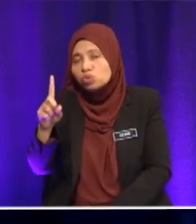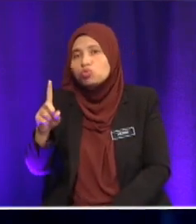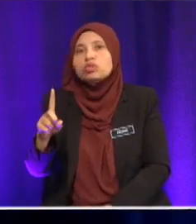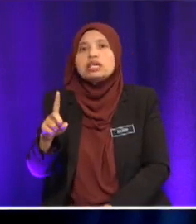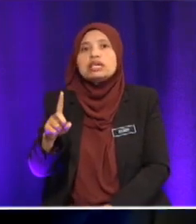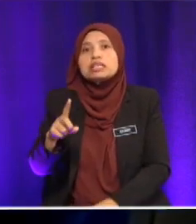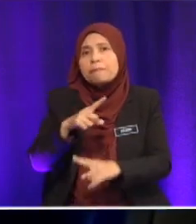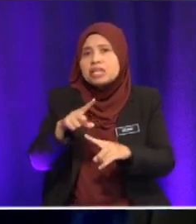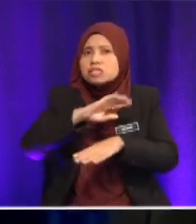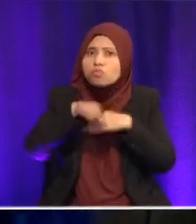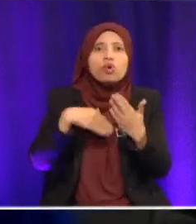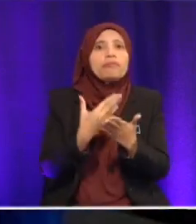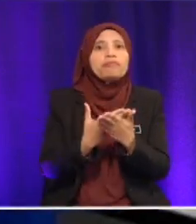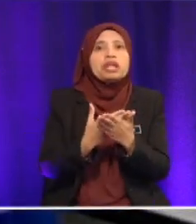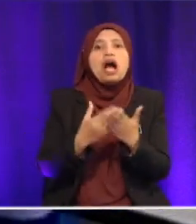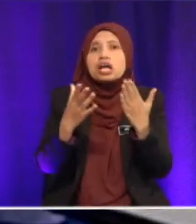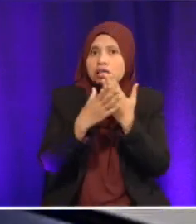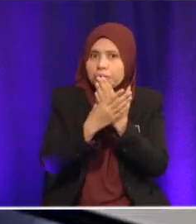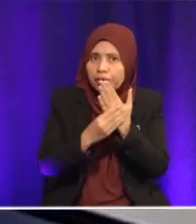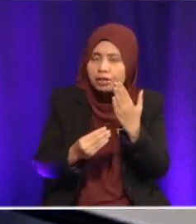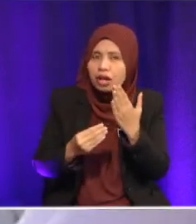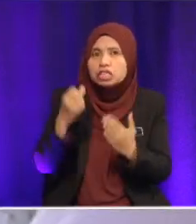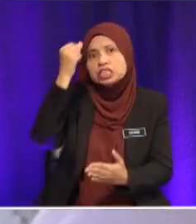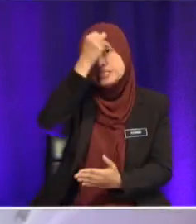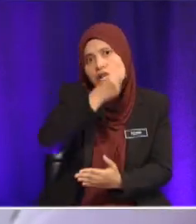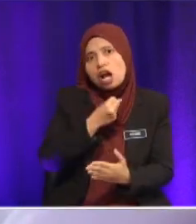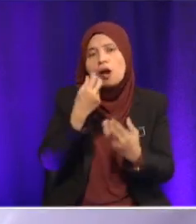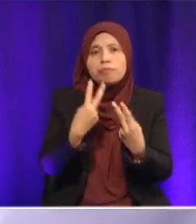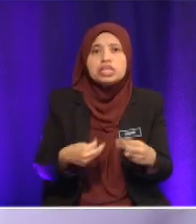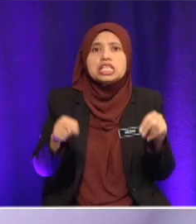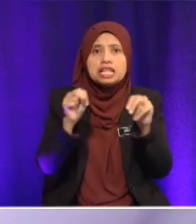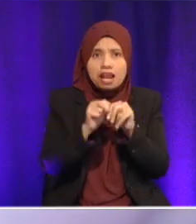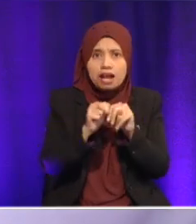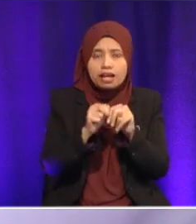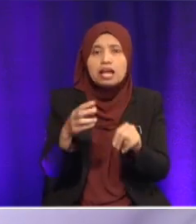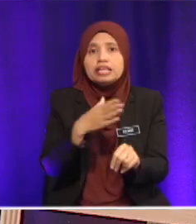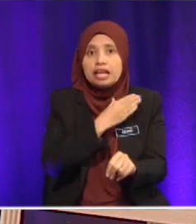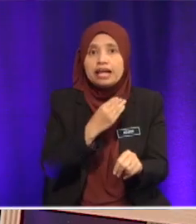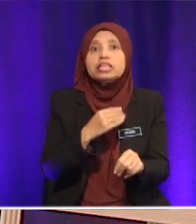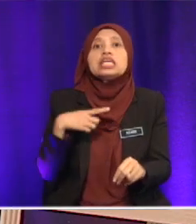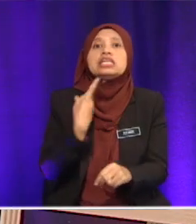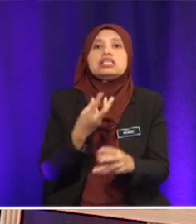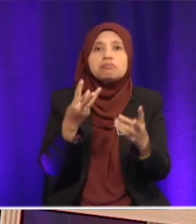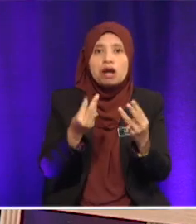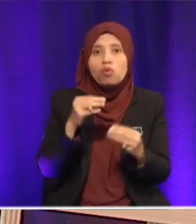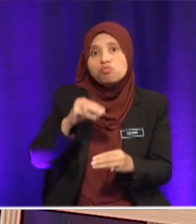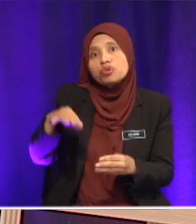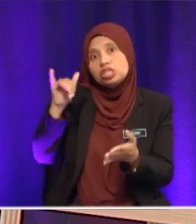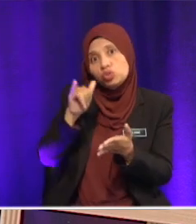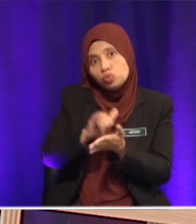kemahiran dia sikap dia nilai dia Dan kita jadi murid yang